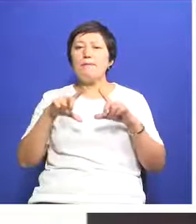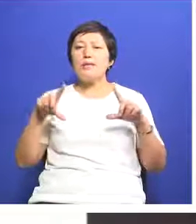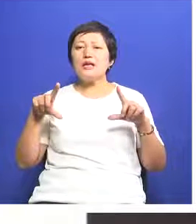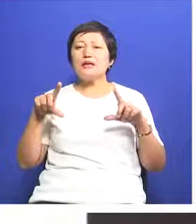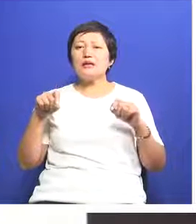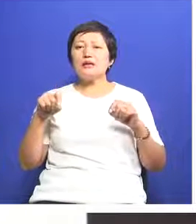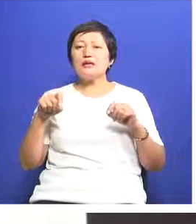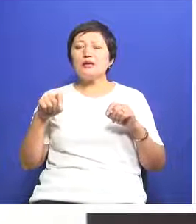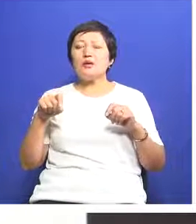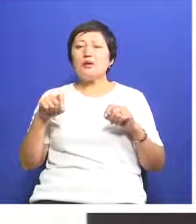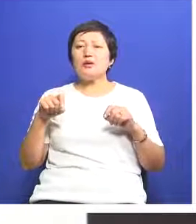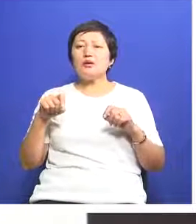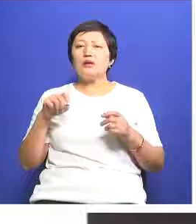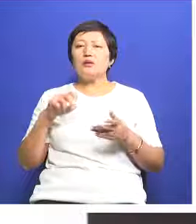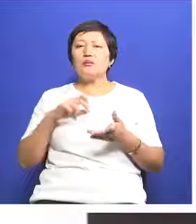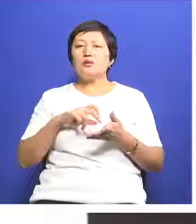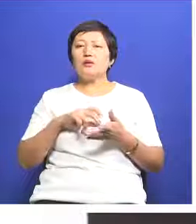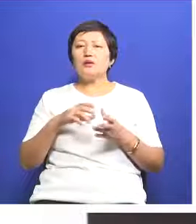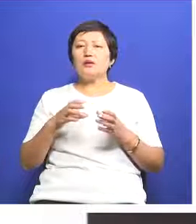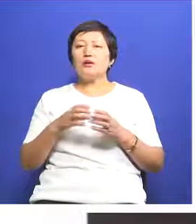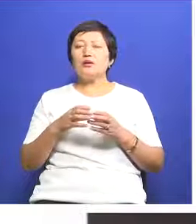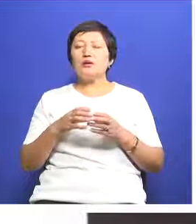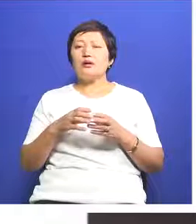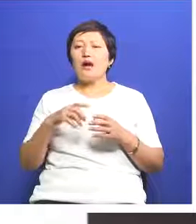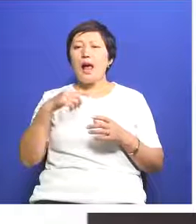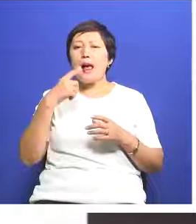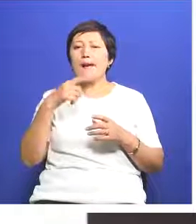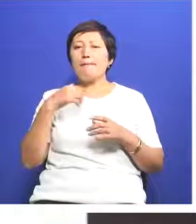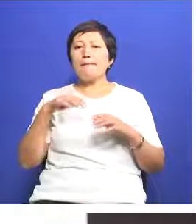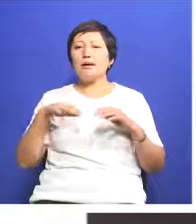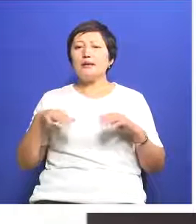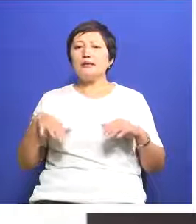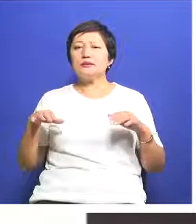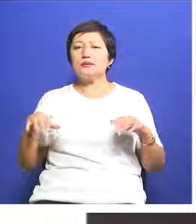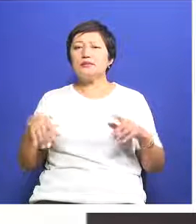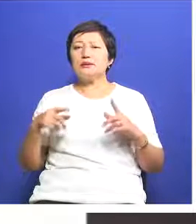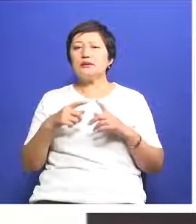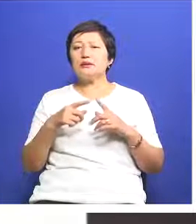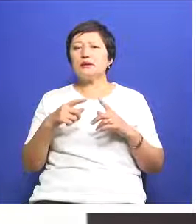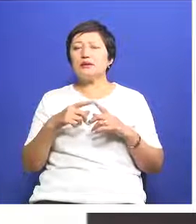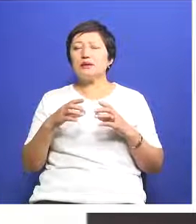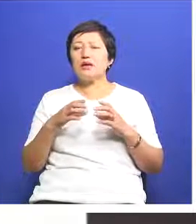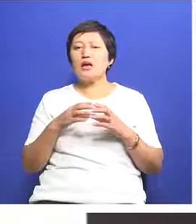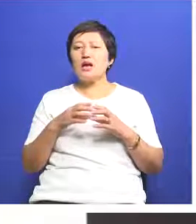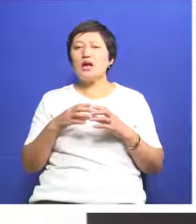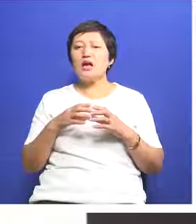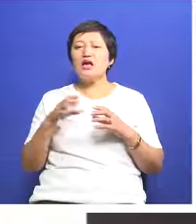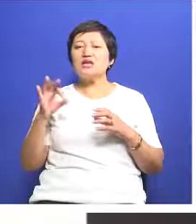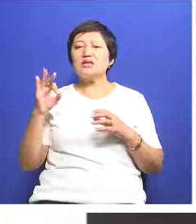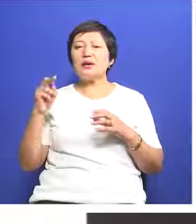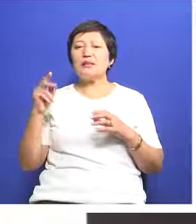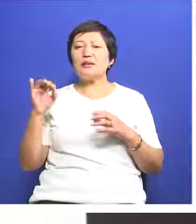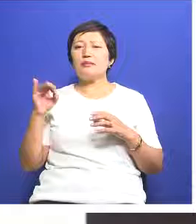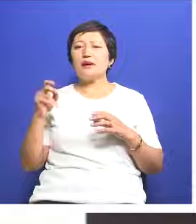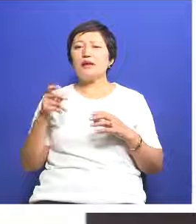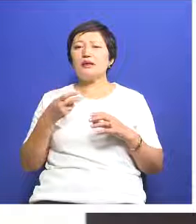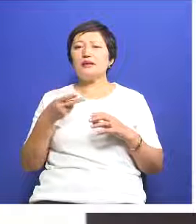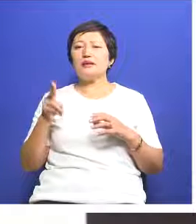орталық болған ғой да? Иә, иә. Қалай? Бала сыймай атқаннан кейін жаңағыдай, иә, жабылып қалды. А, сыймай қалды